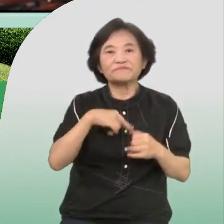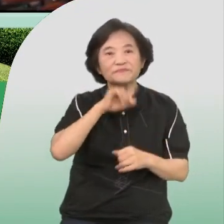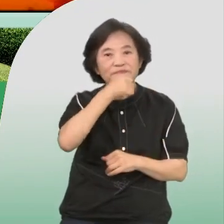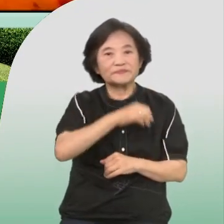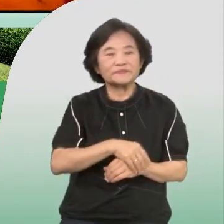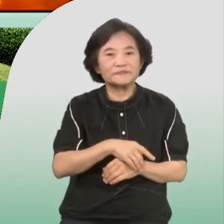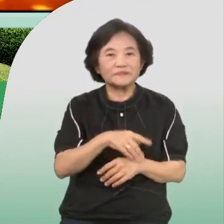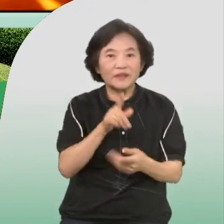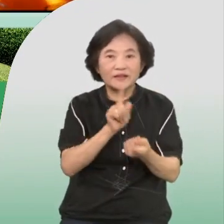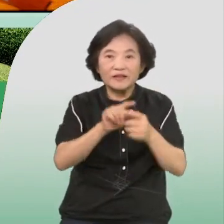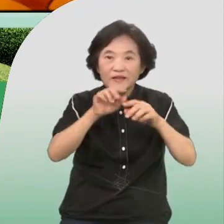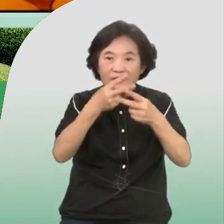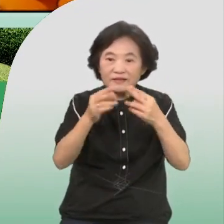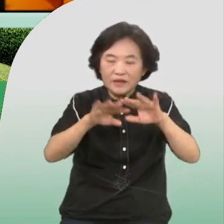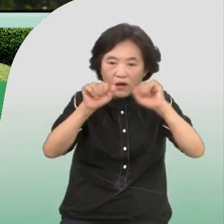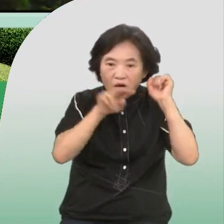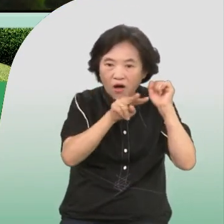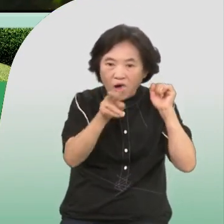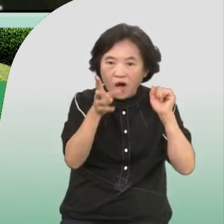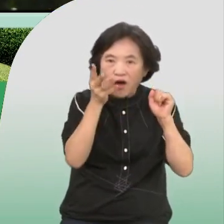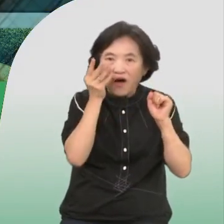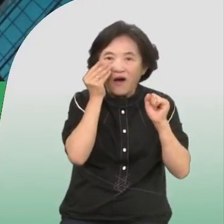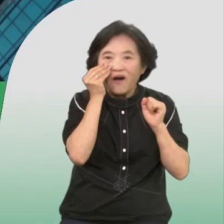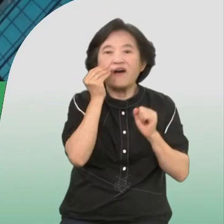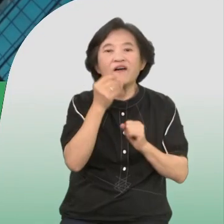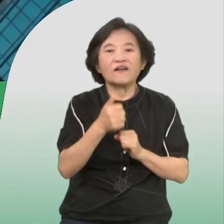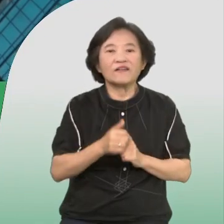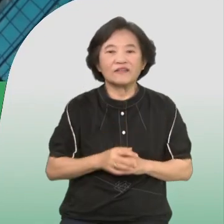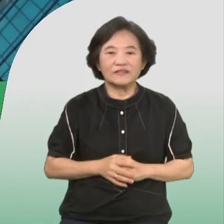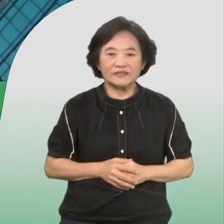湾。来了解客家风采。